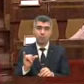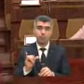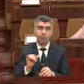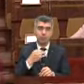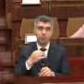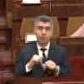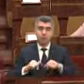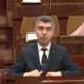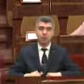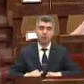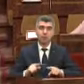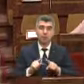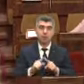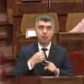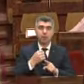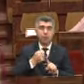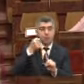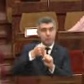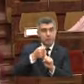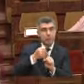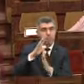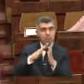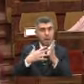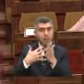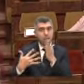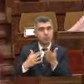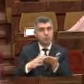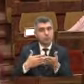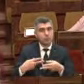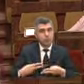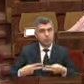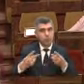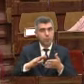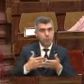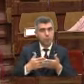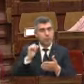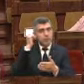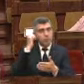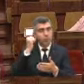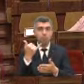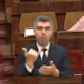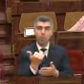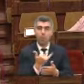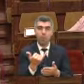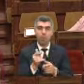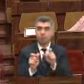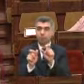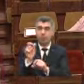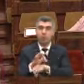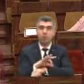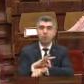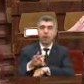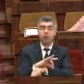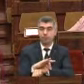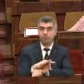ما يمكن سيد الوزير على ان احنا ننزلوا هذا البرنامج بهذا الحجم الكبير بدون تكوين وتاهيل العنصر البشري، لانه